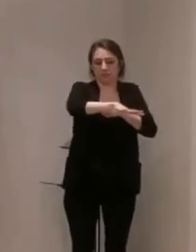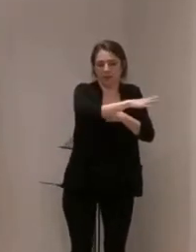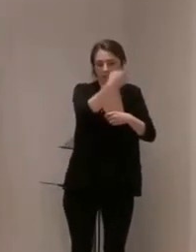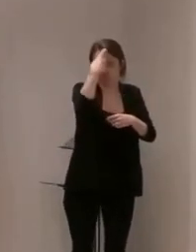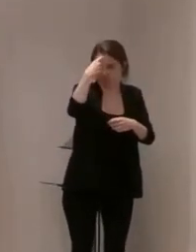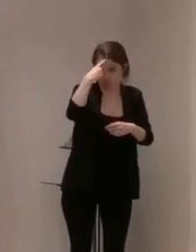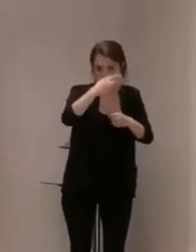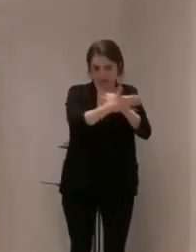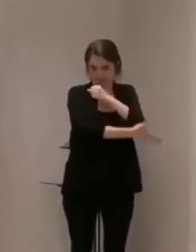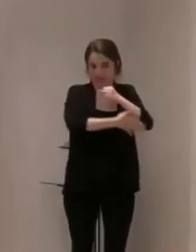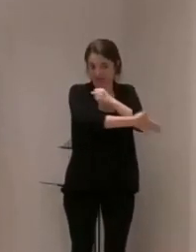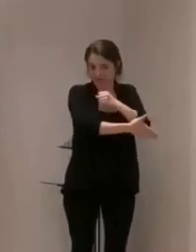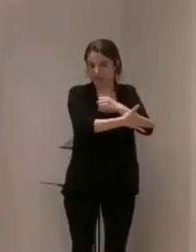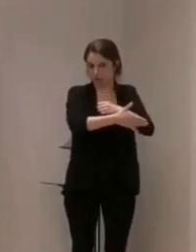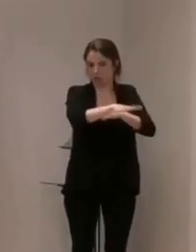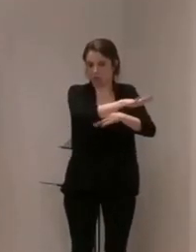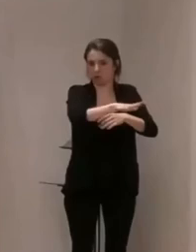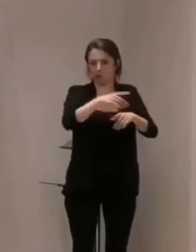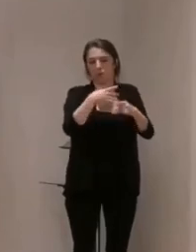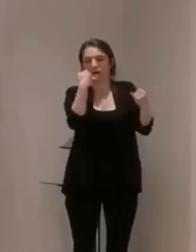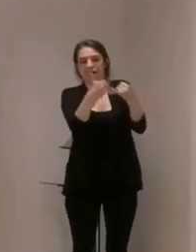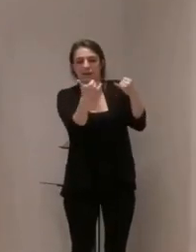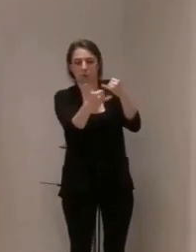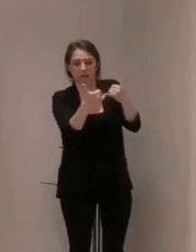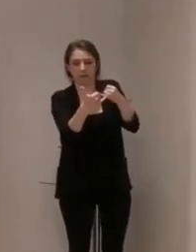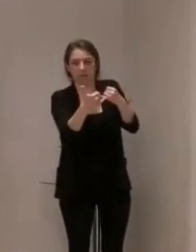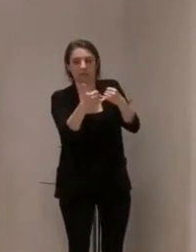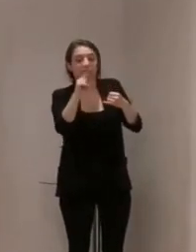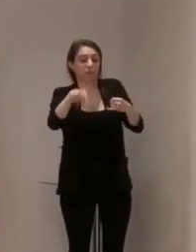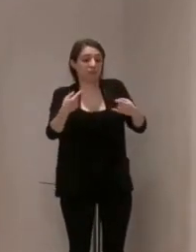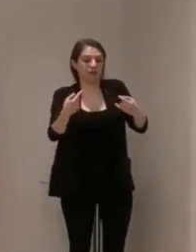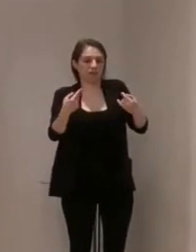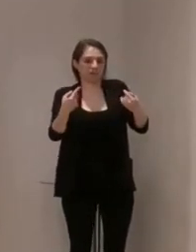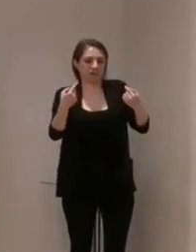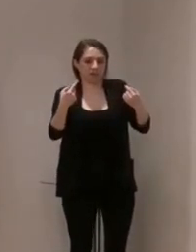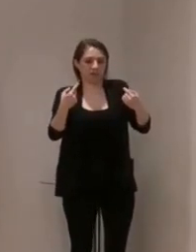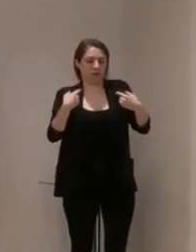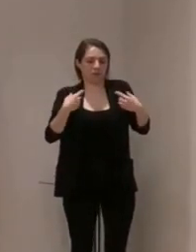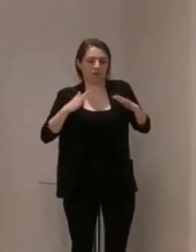espai de recuperació, sobretot anímic, de la gent que va patir.